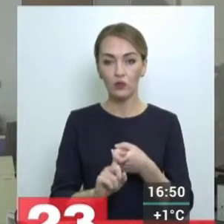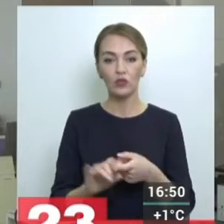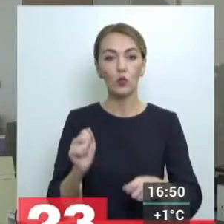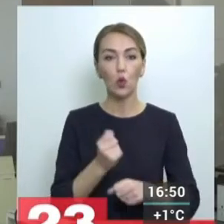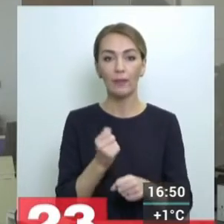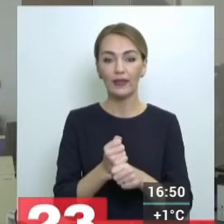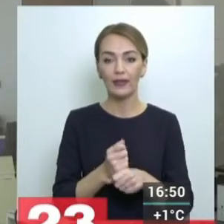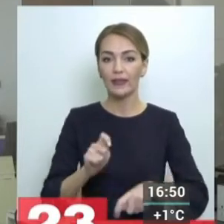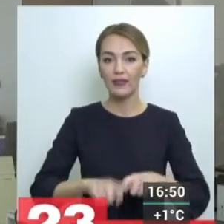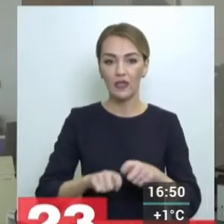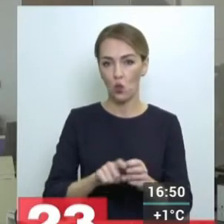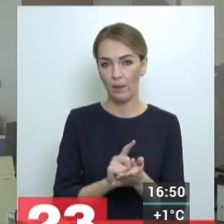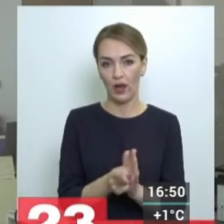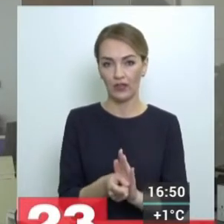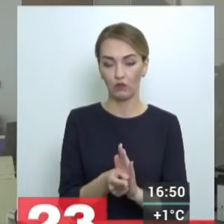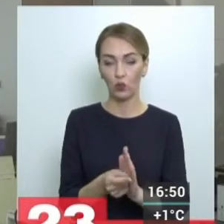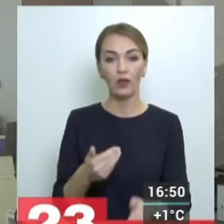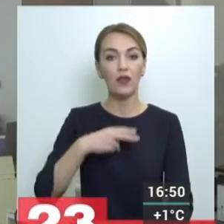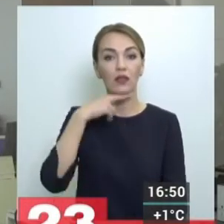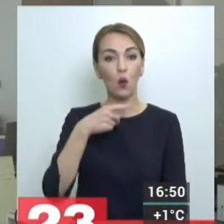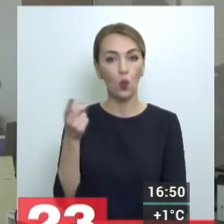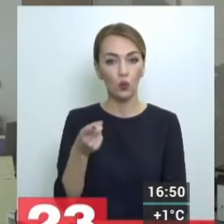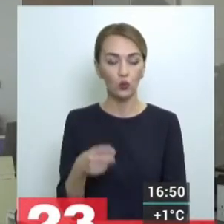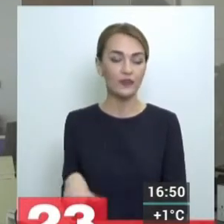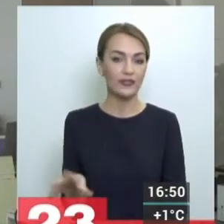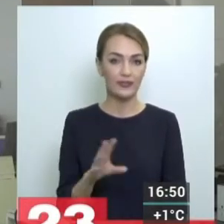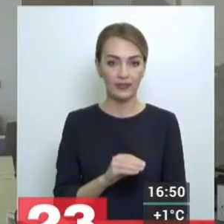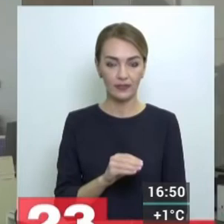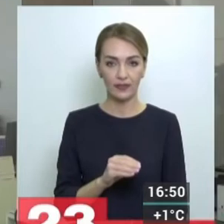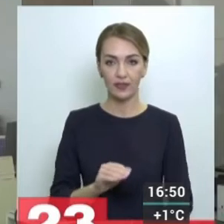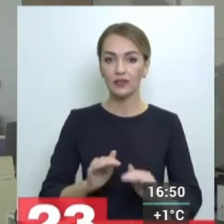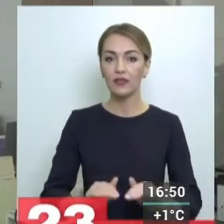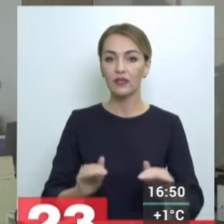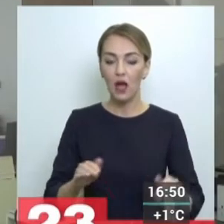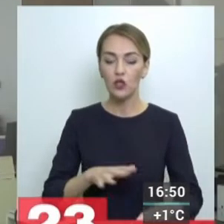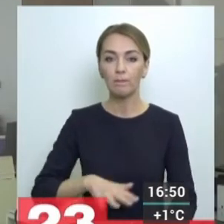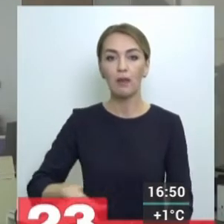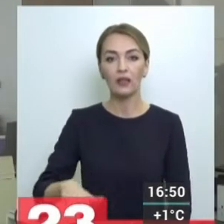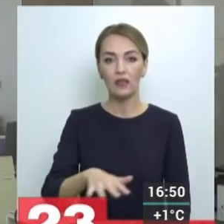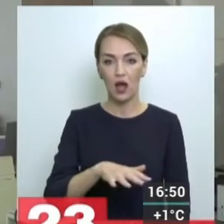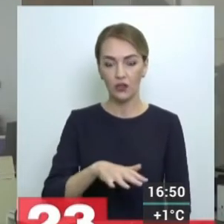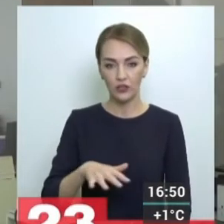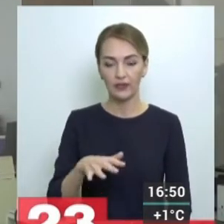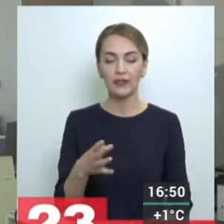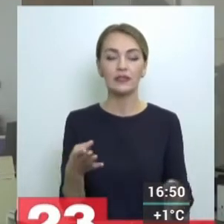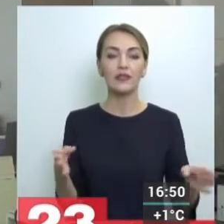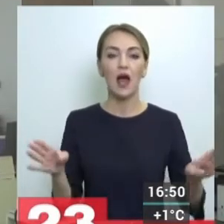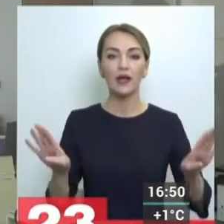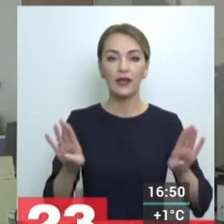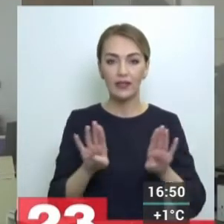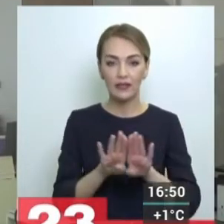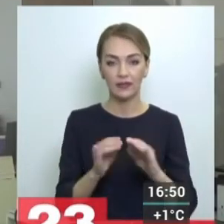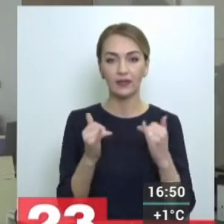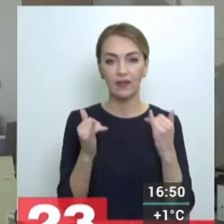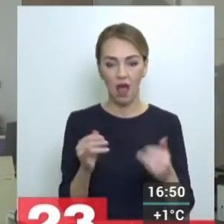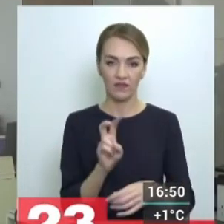оперативно. Я наголошую, що всі дитячі майданчики закриті